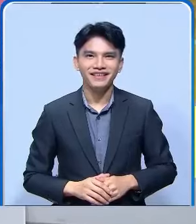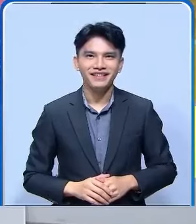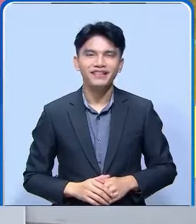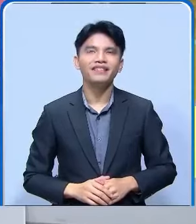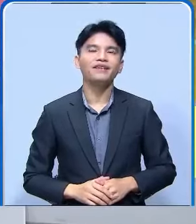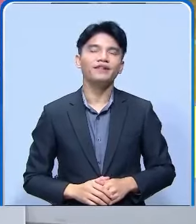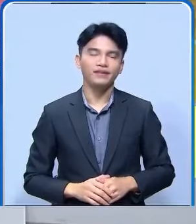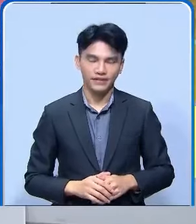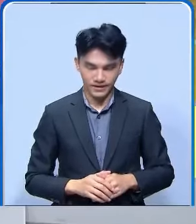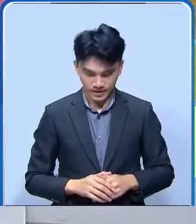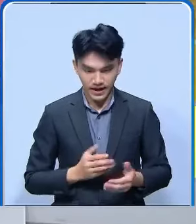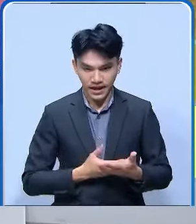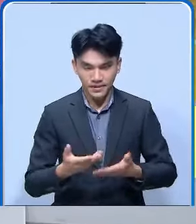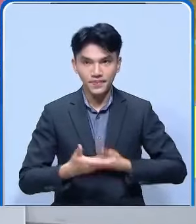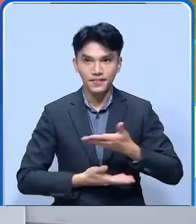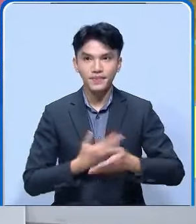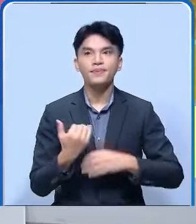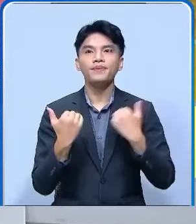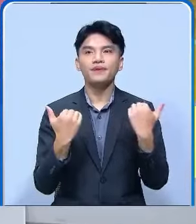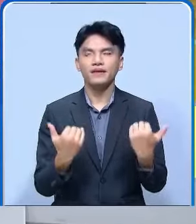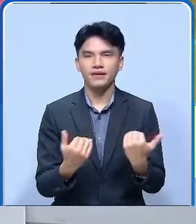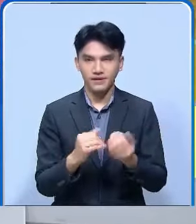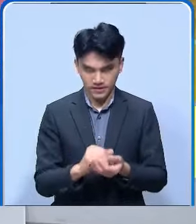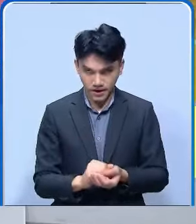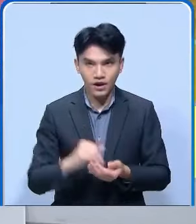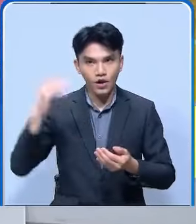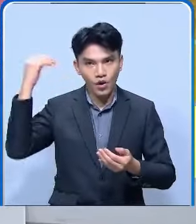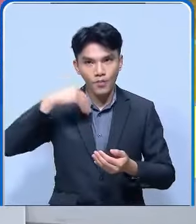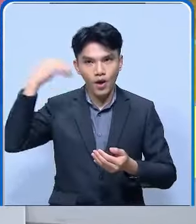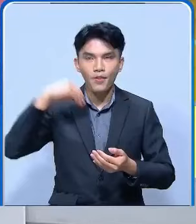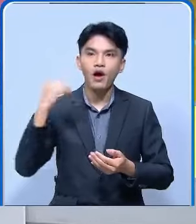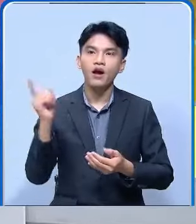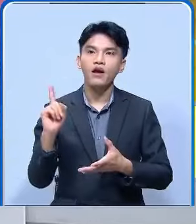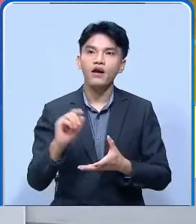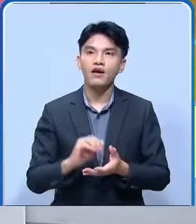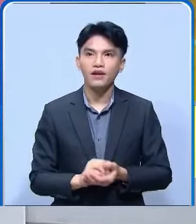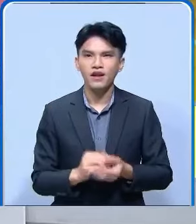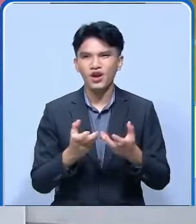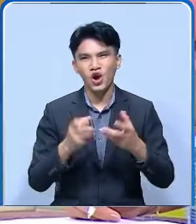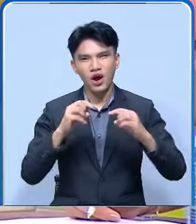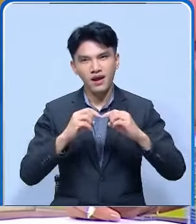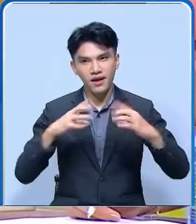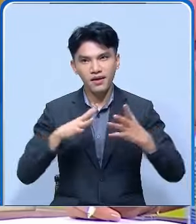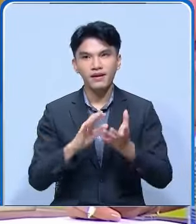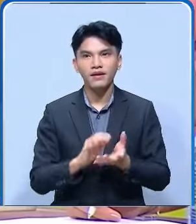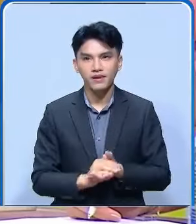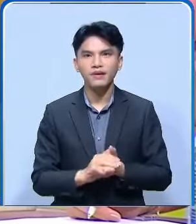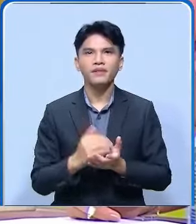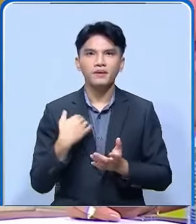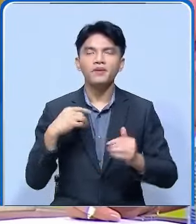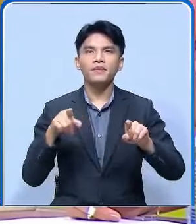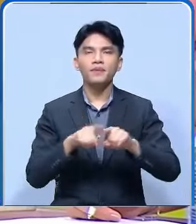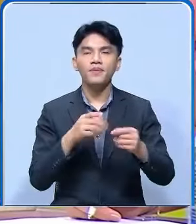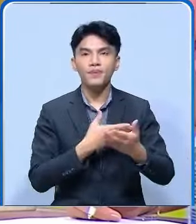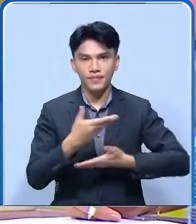ส่วนเรื่องของการซื้อขายออนไลน์ผู้ชมนี่ต้องระวังจริงๆนะบางคนบอกว่าเจอบ่อยมากเลยนะครับว่าของไม่ตรงปกบ้างหรือบางคนเนี่ยติดต่อซื้อขาย